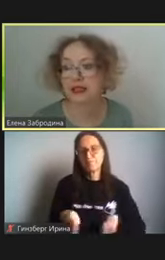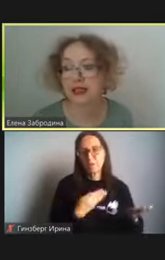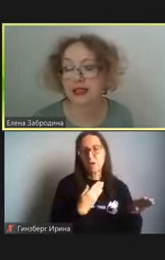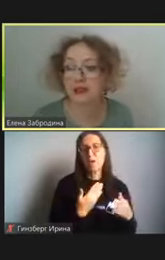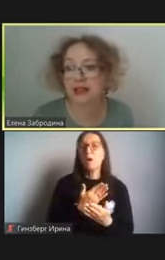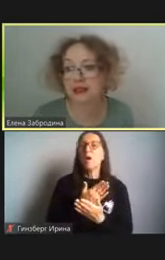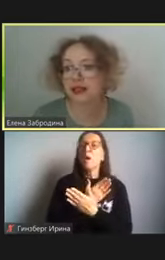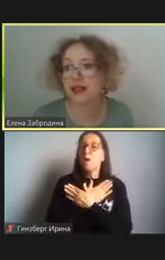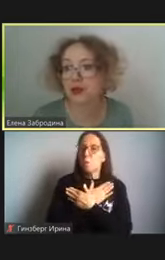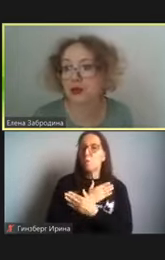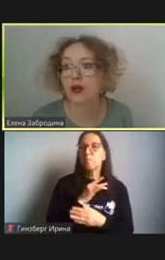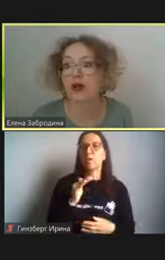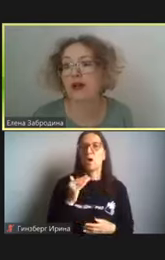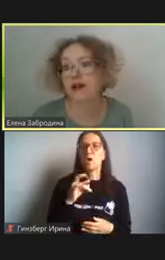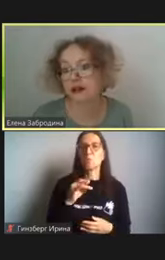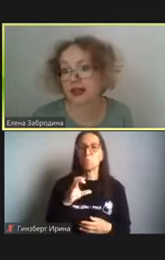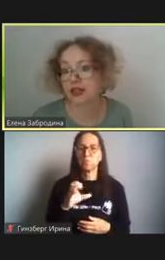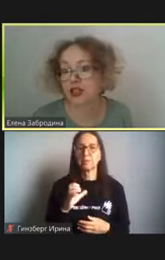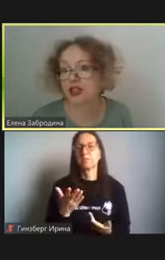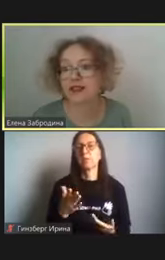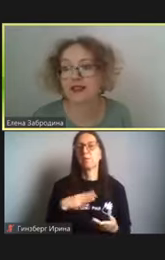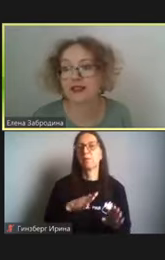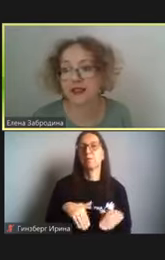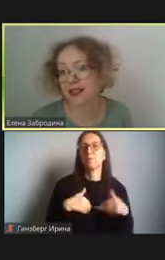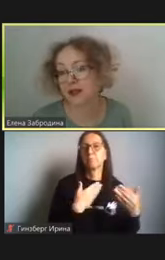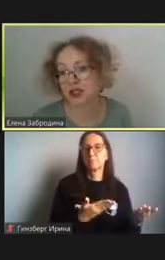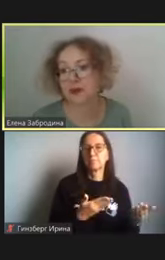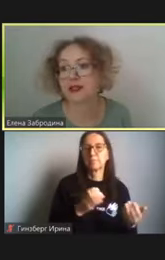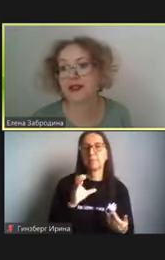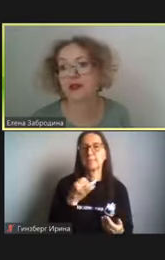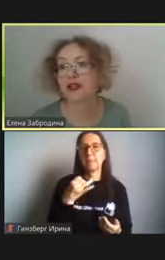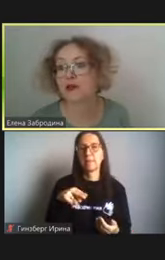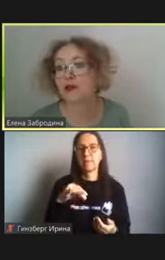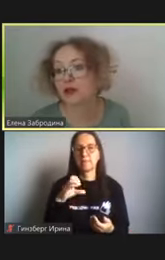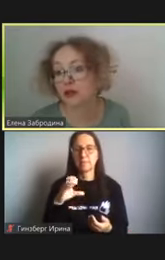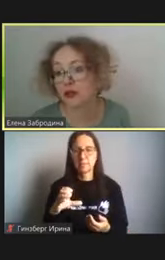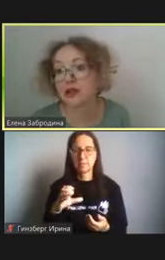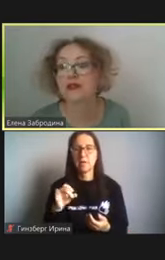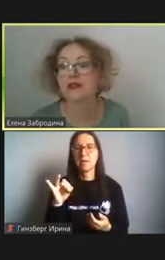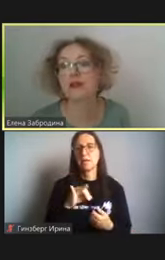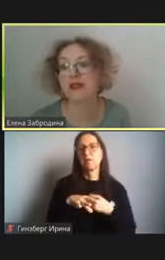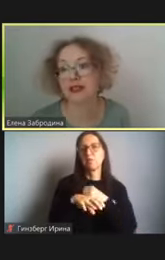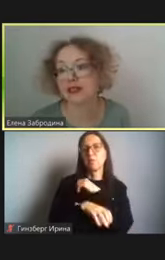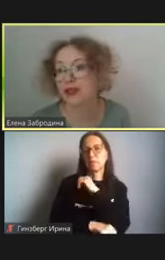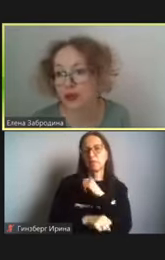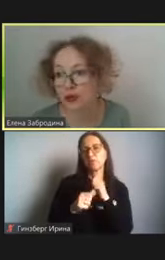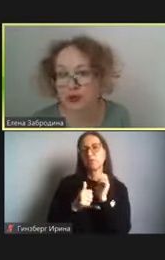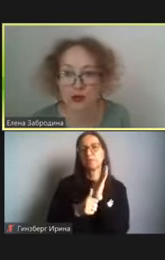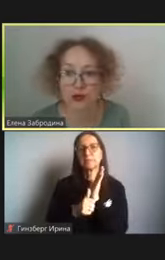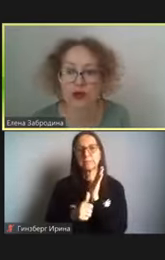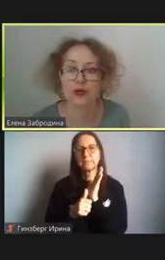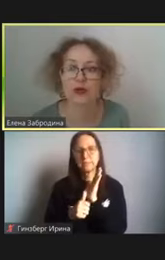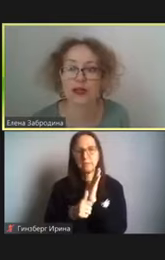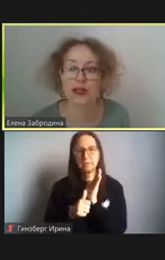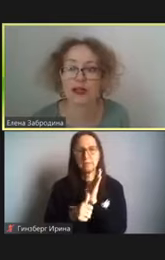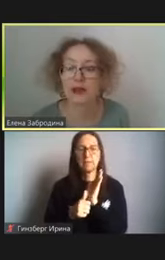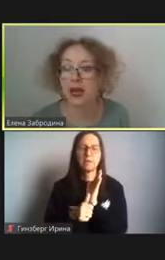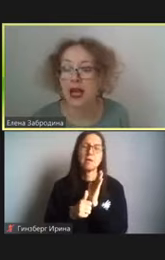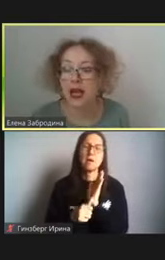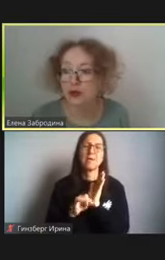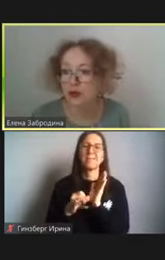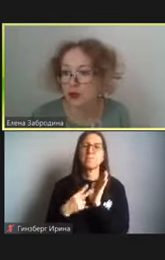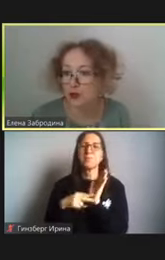умирает, и Снейдерс, в конце концов, с конца 60-х почти перестает работать и Йорданс, 70-е Йорданс тоже